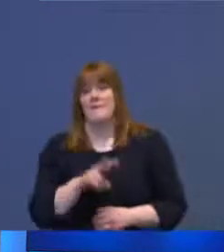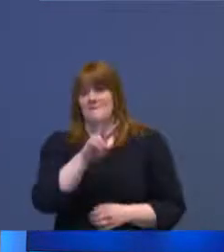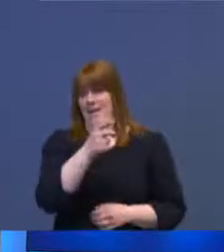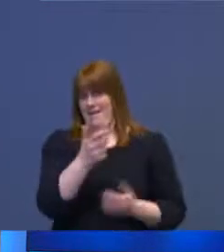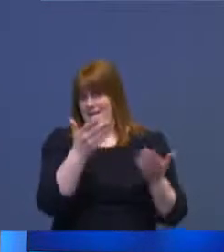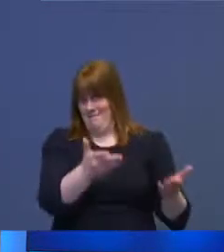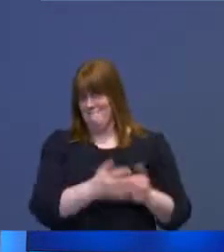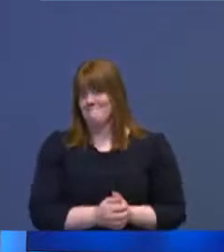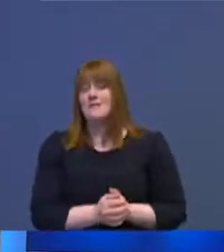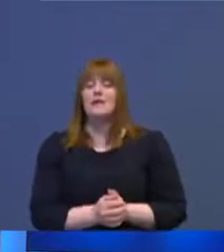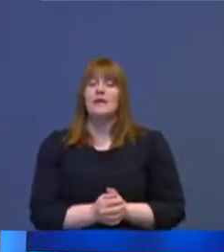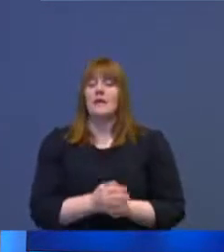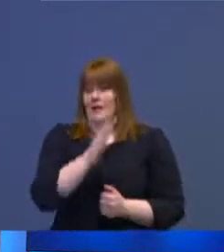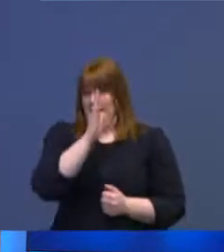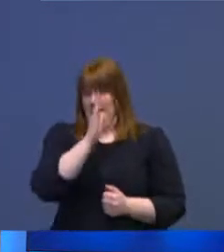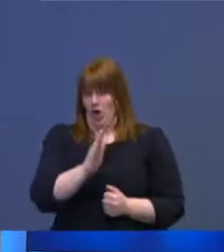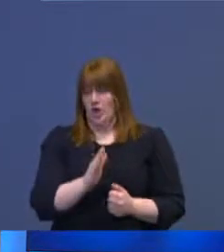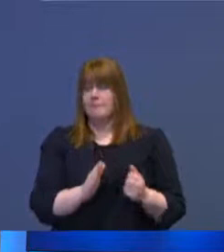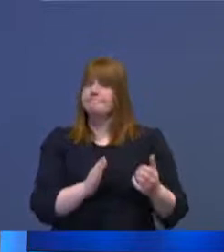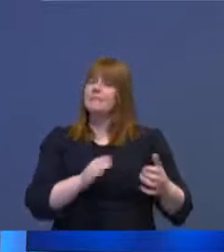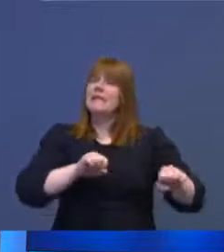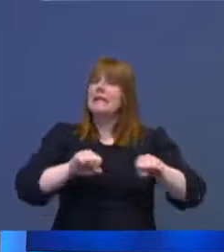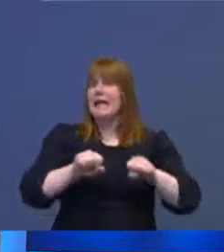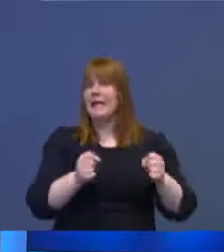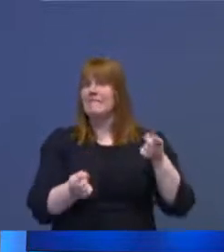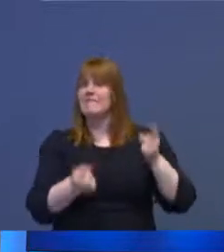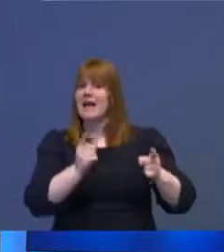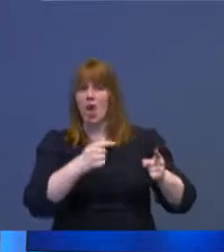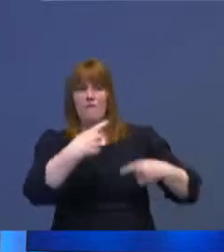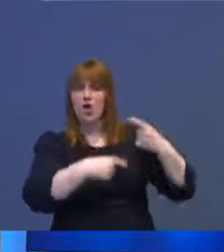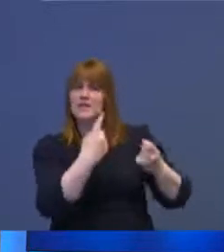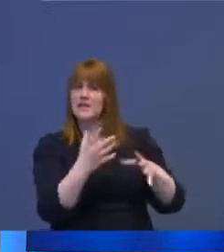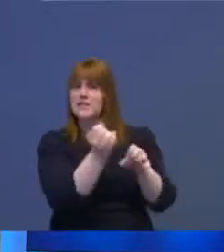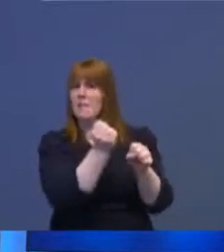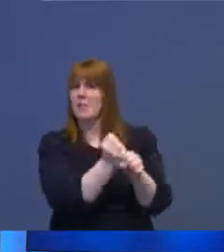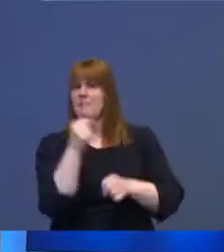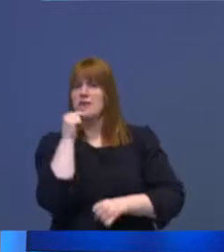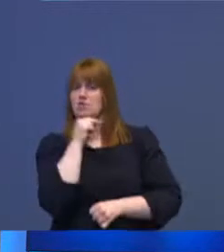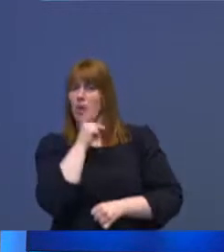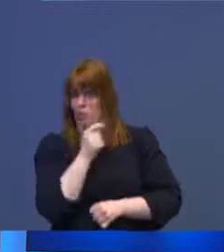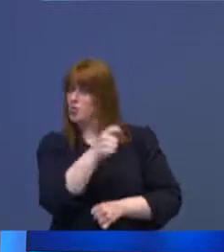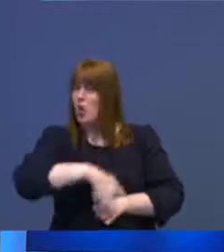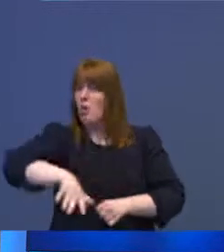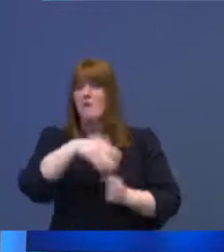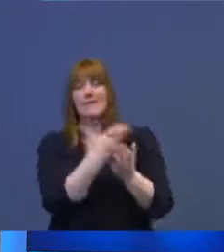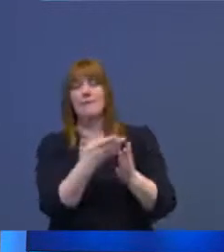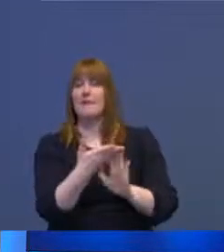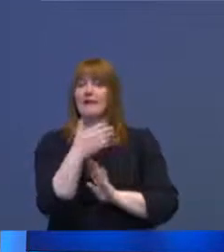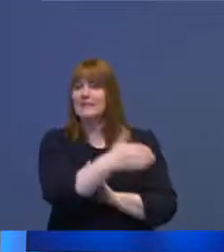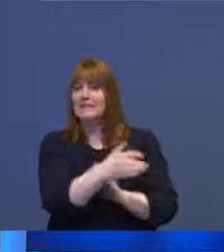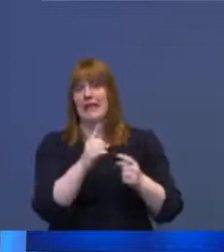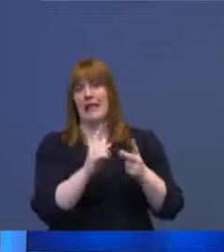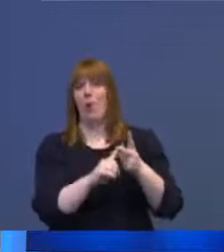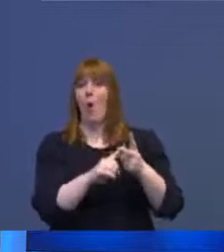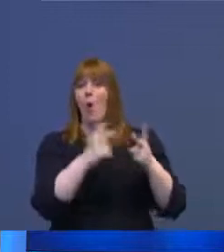Ja, takk. Regjeringen har jo valgt å opprettholde samarbeidet med Russland på noen områder, blant annet på fiskeriområdet og på søk